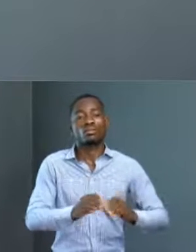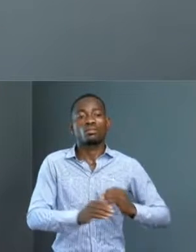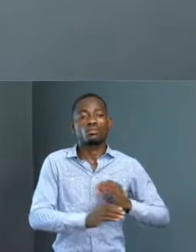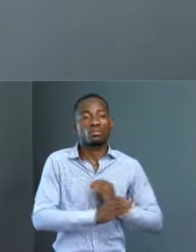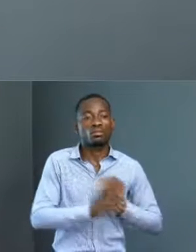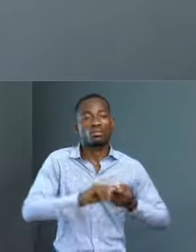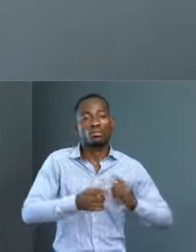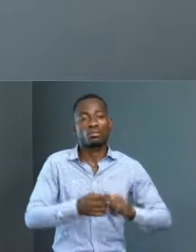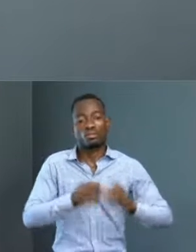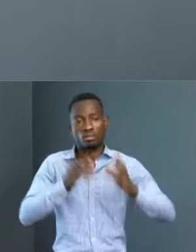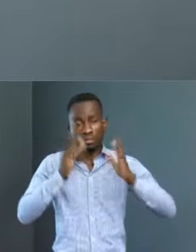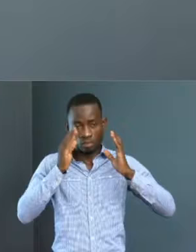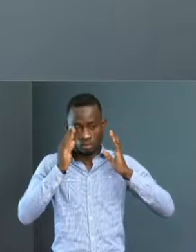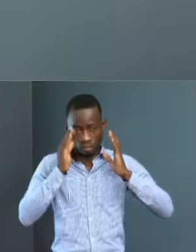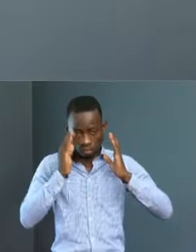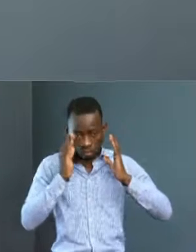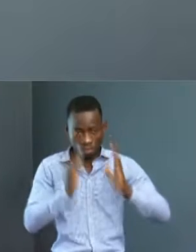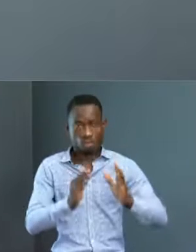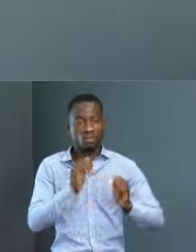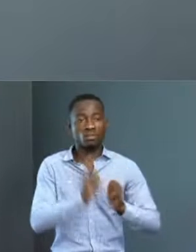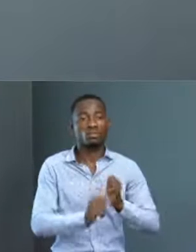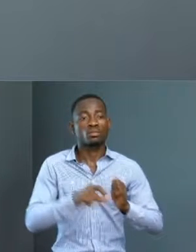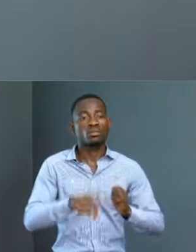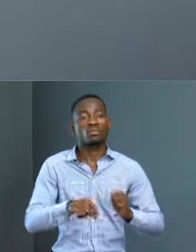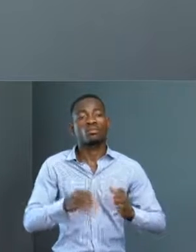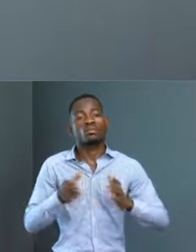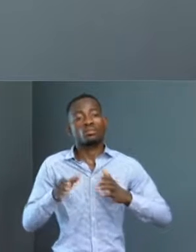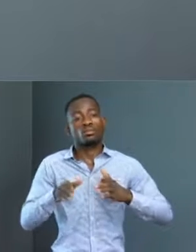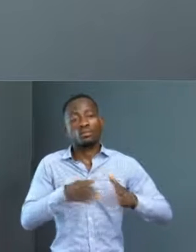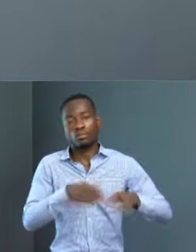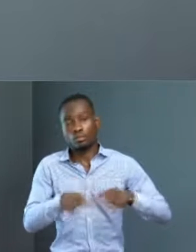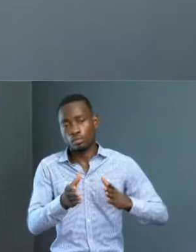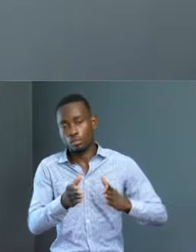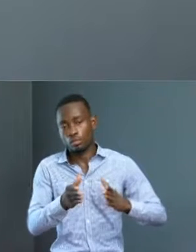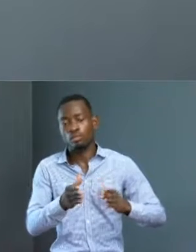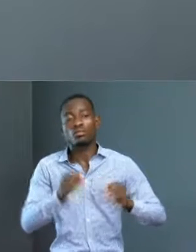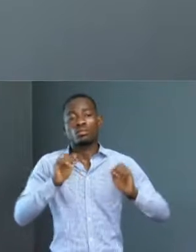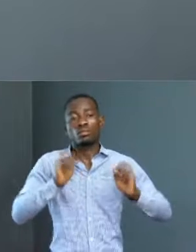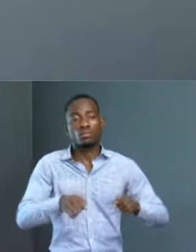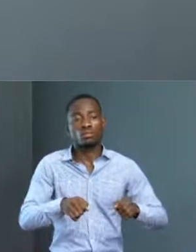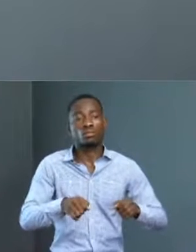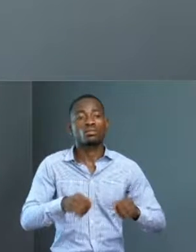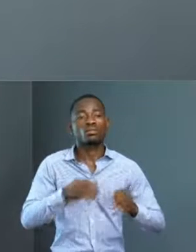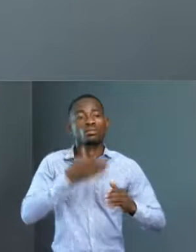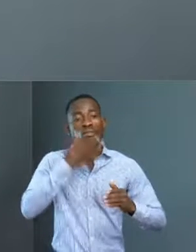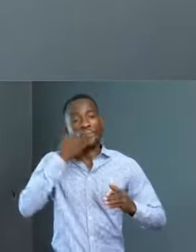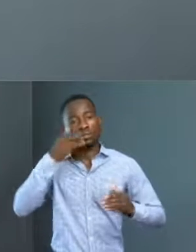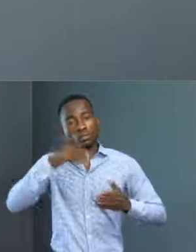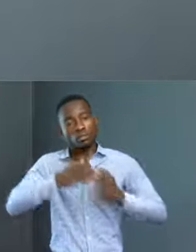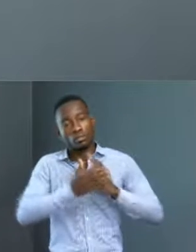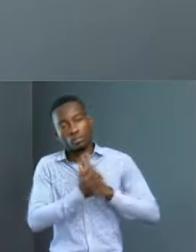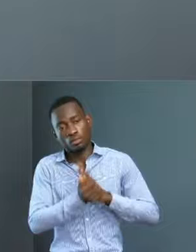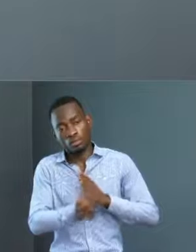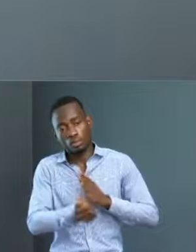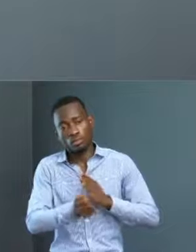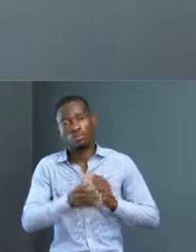de rester concentrés à chaque fois que nous passons ces émissions. Ça vous permettra de mieux maîtriser certaines choses que vous